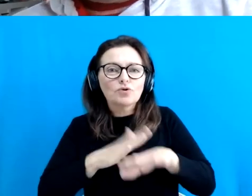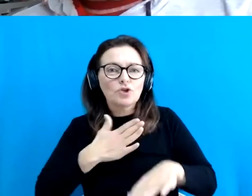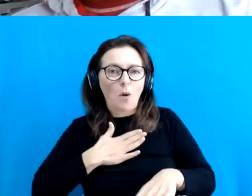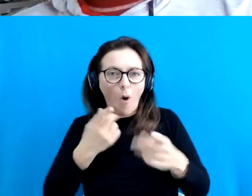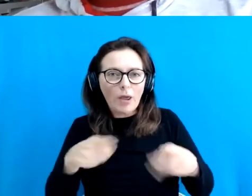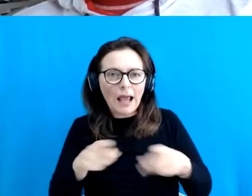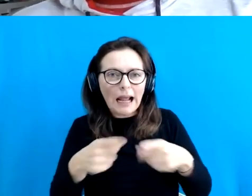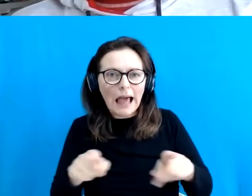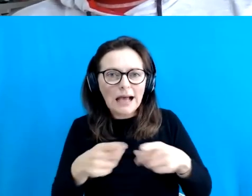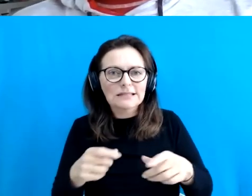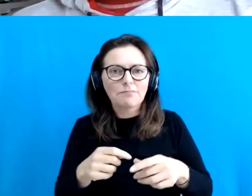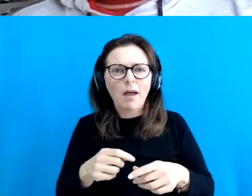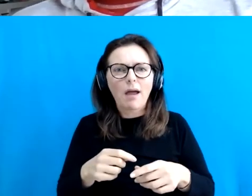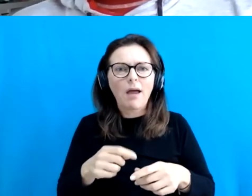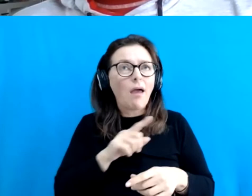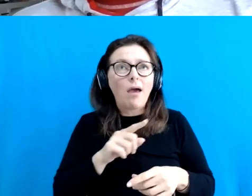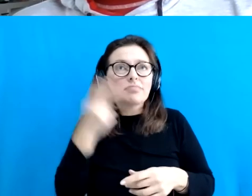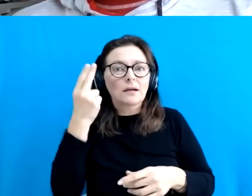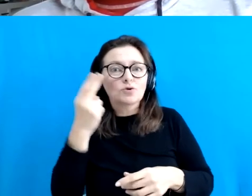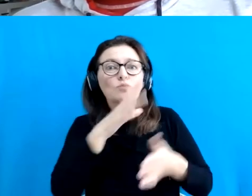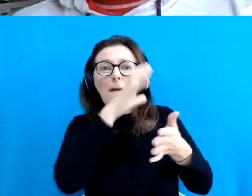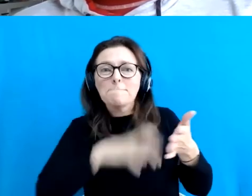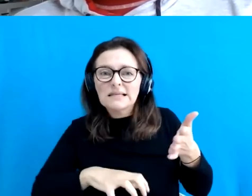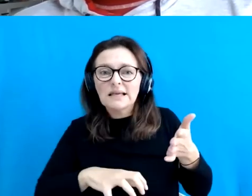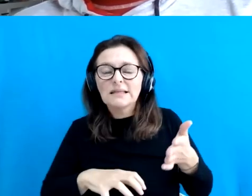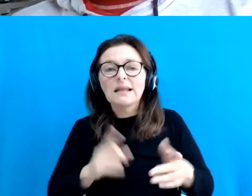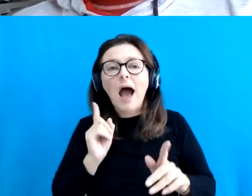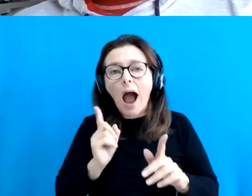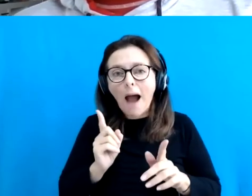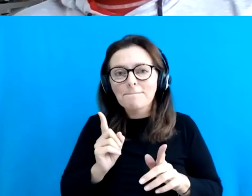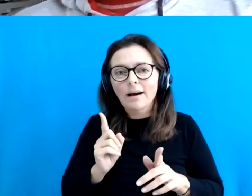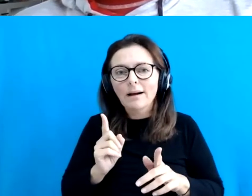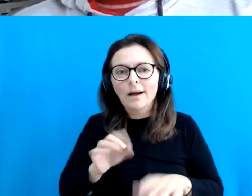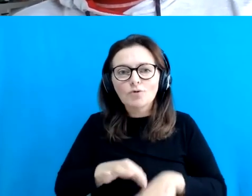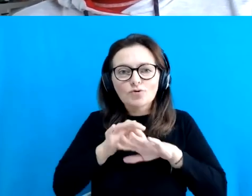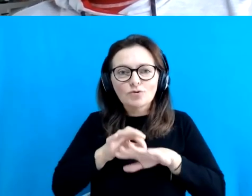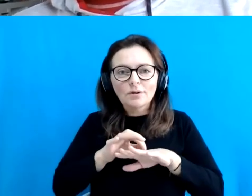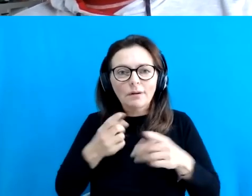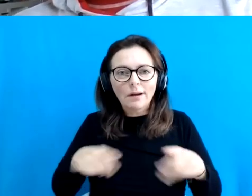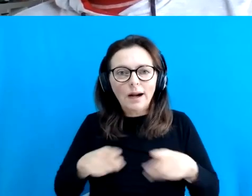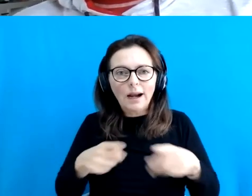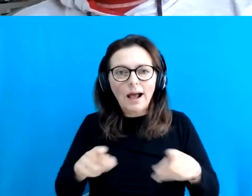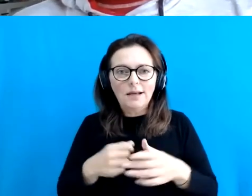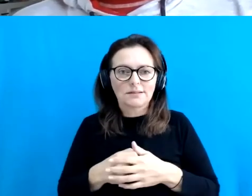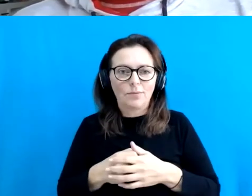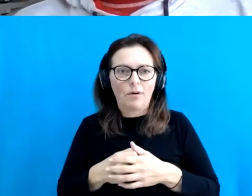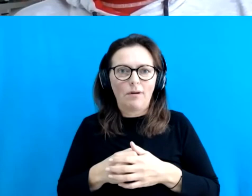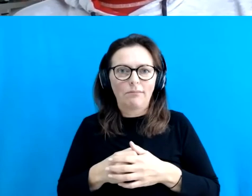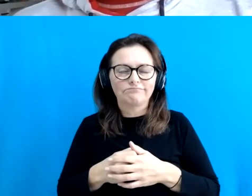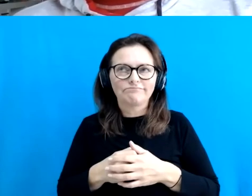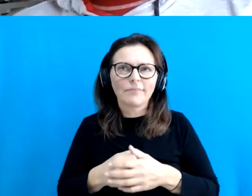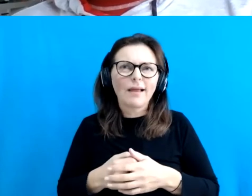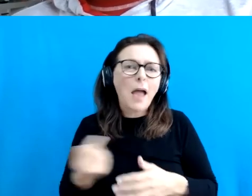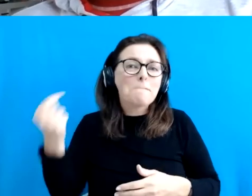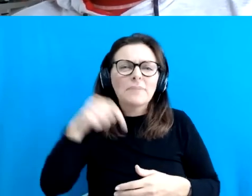besedo, besedilo. Mislim, da je to največ, kar lahko dosežeš. Seveda pa je treba priti, je 8 zvečer, je 9, je zima,